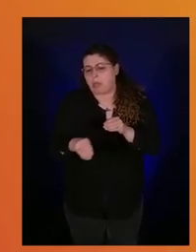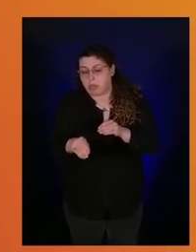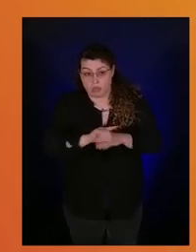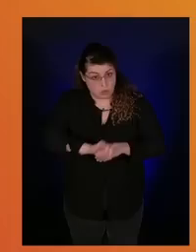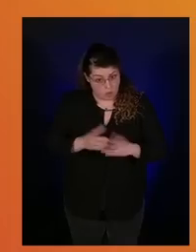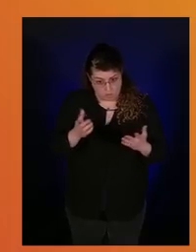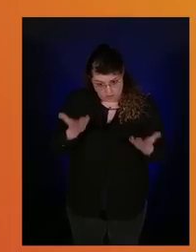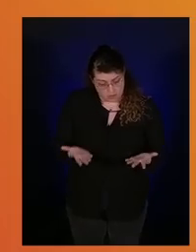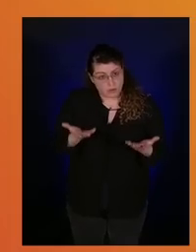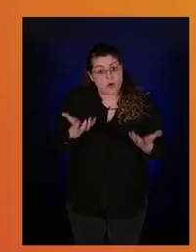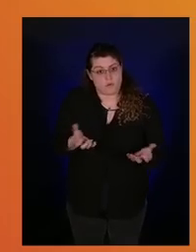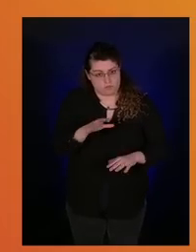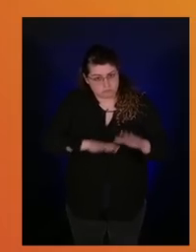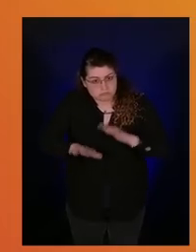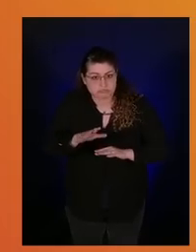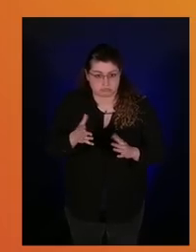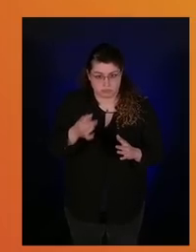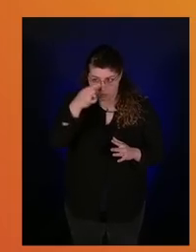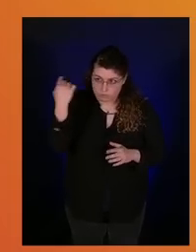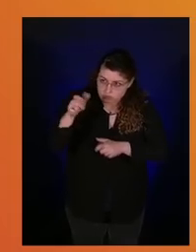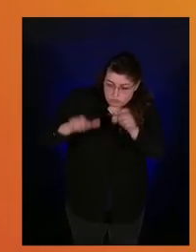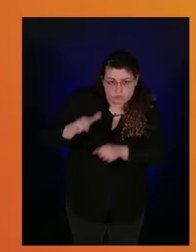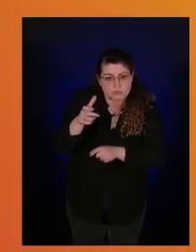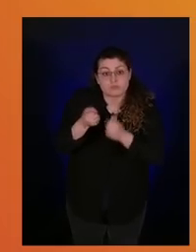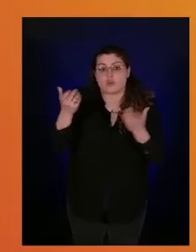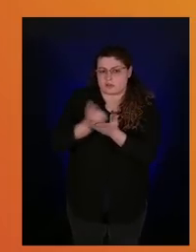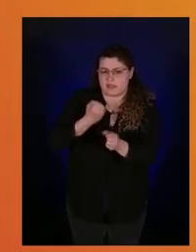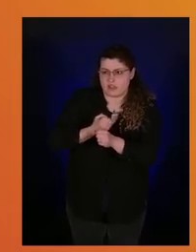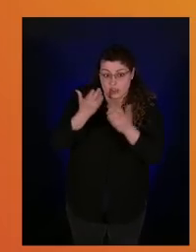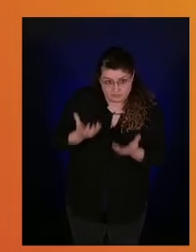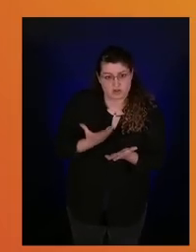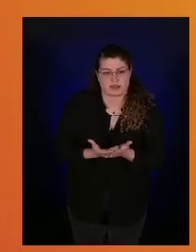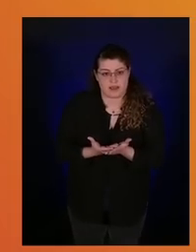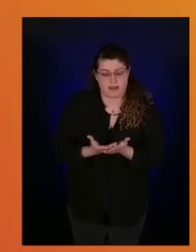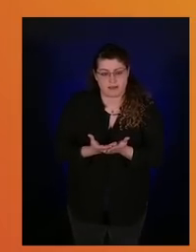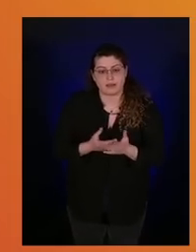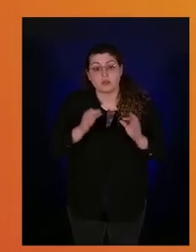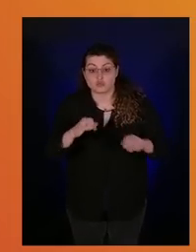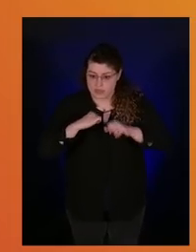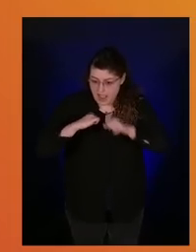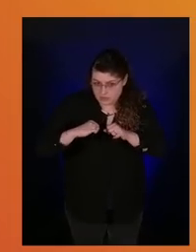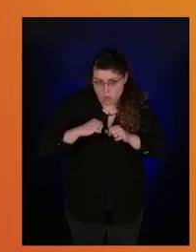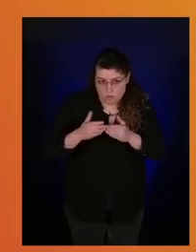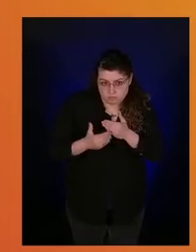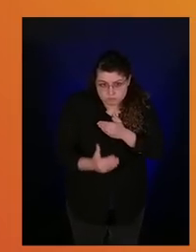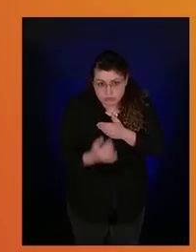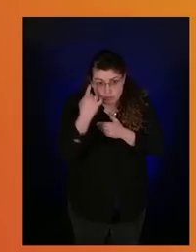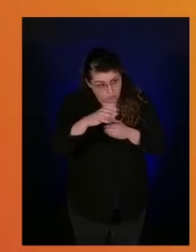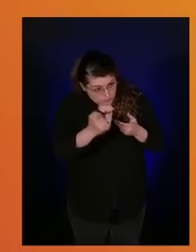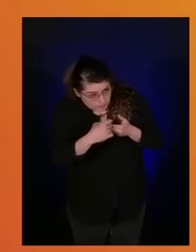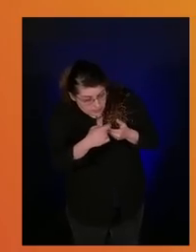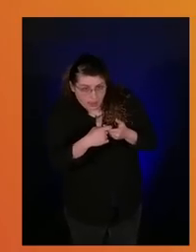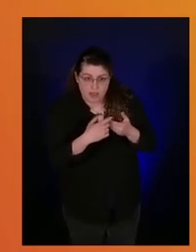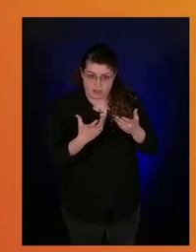découdre exprimée par des millions de travailleurs. Aujourd'hui, la majorité des actions menées se font à l'initiative de syndicalistes